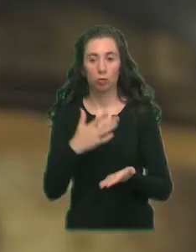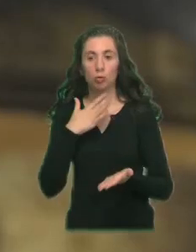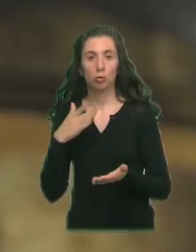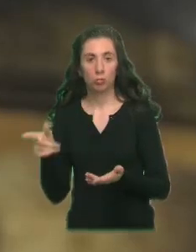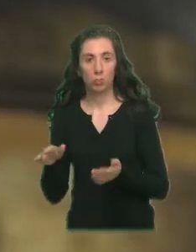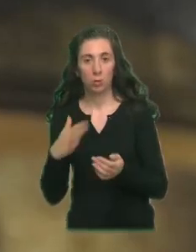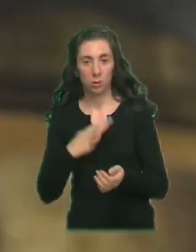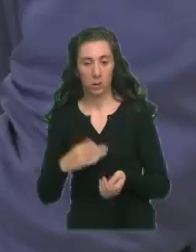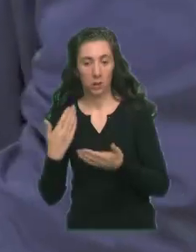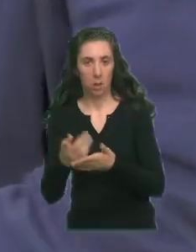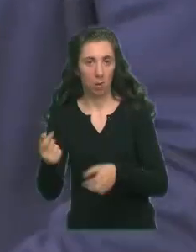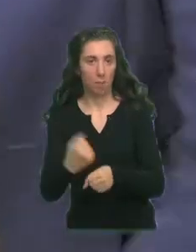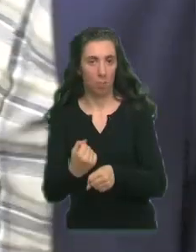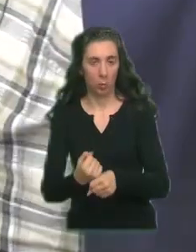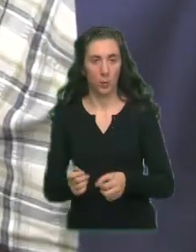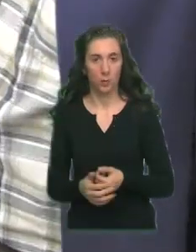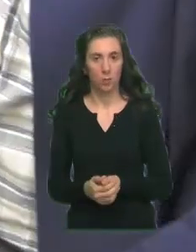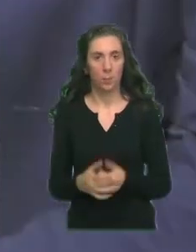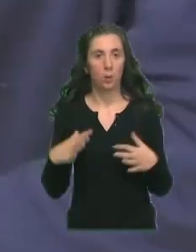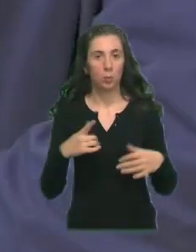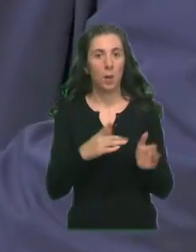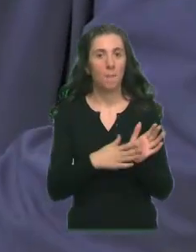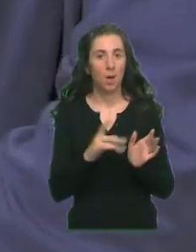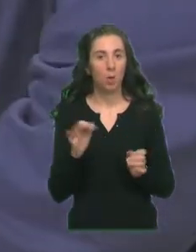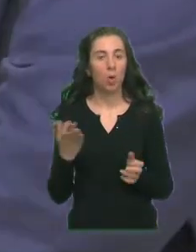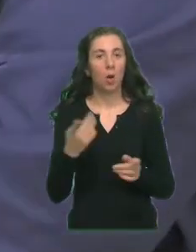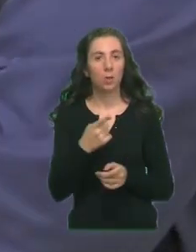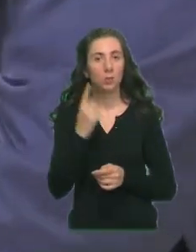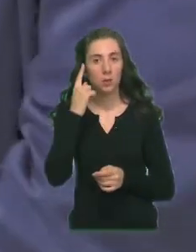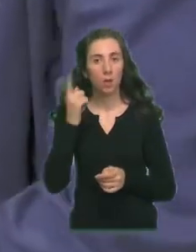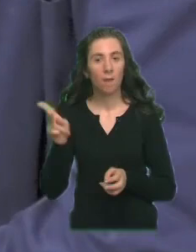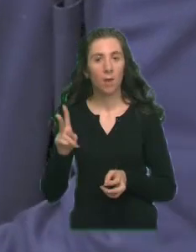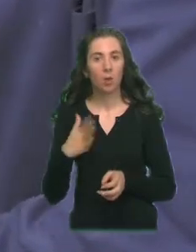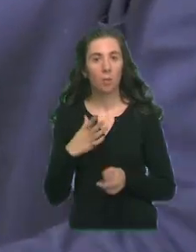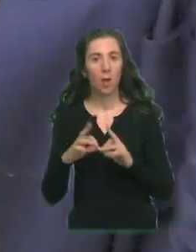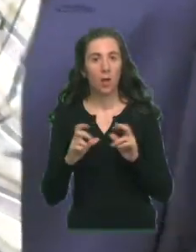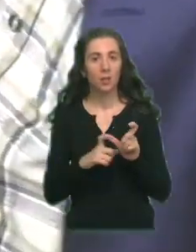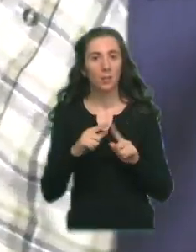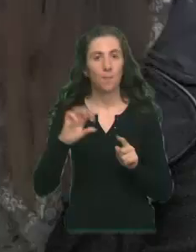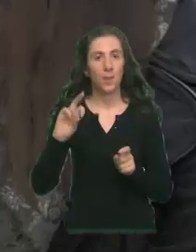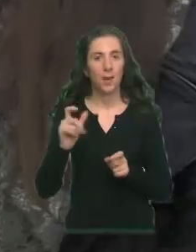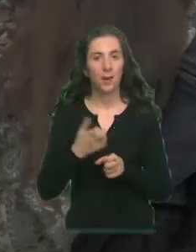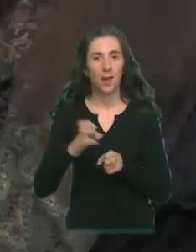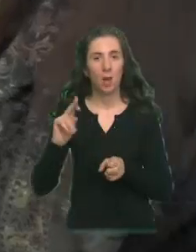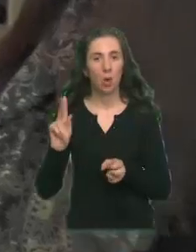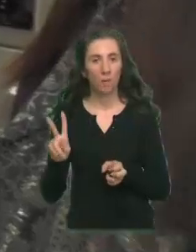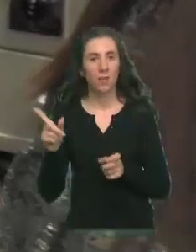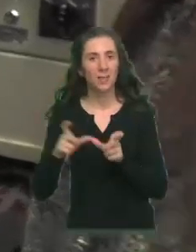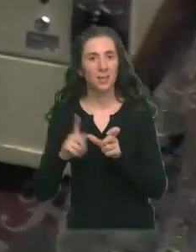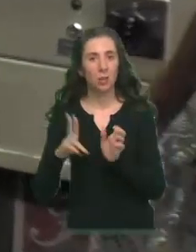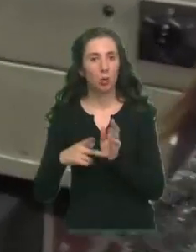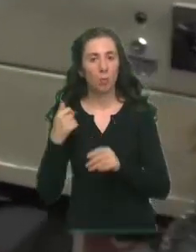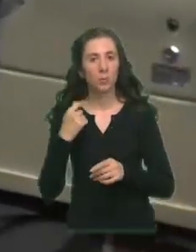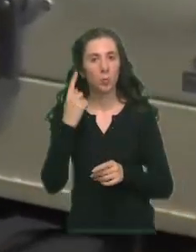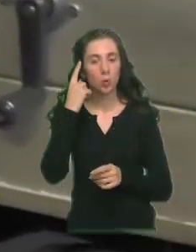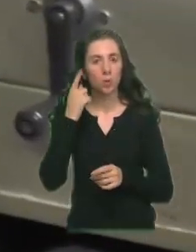sinu omogućio da radi. Gospodine Marko, kada ste vi saznali da Vlado ima Aspergerov sindrom? To